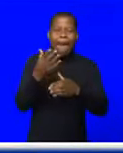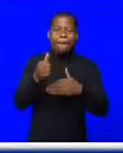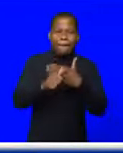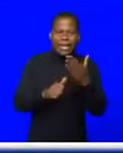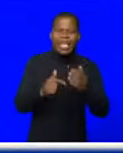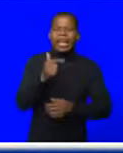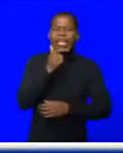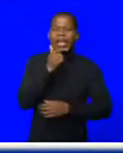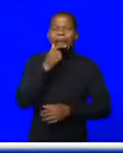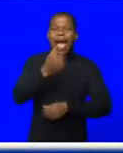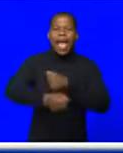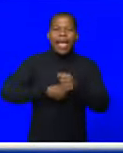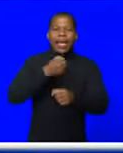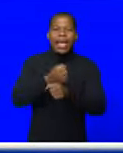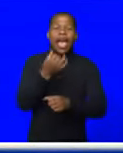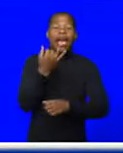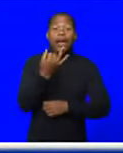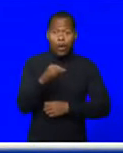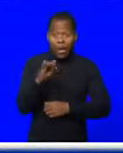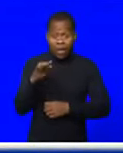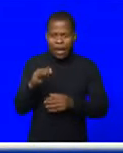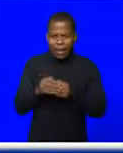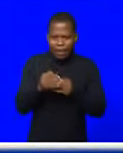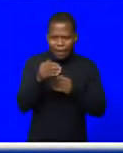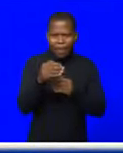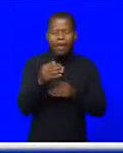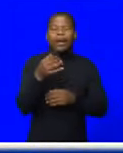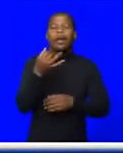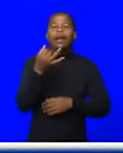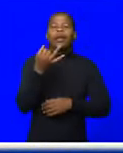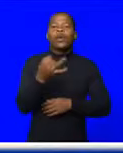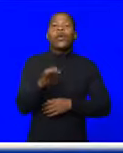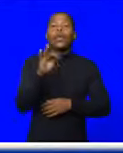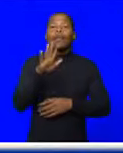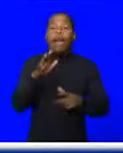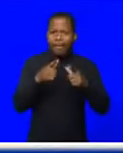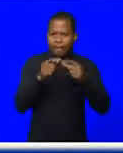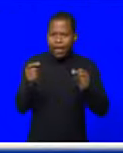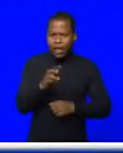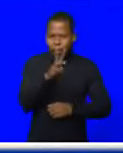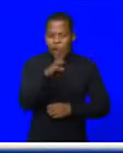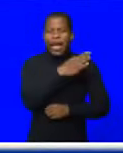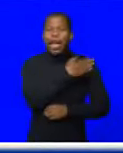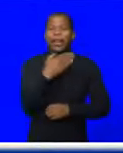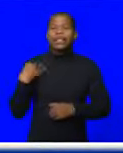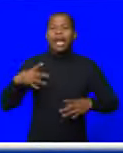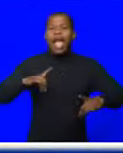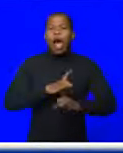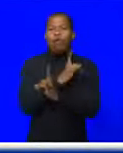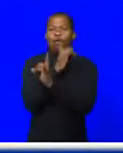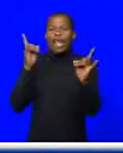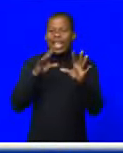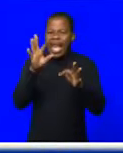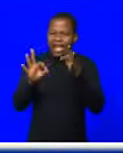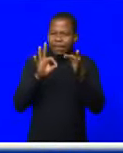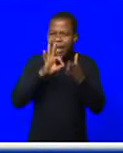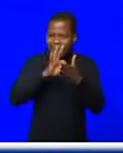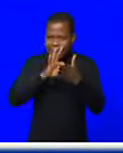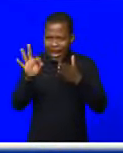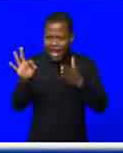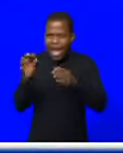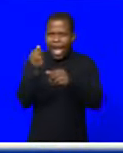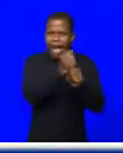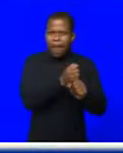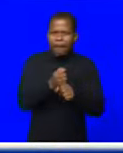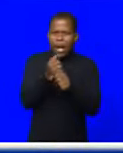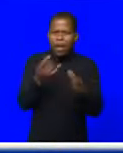wa 2020 kanti lutho kuphela ngeminyaka wa 2025 indvuna yetempilo lizinkosi ichaza ngalolu sito kanye